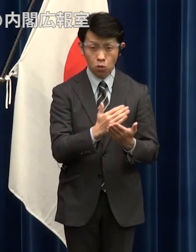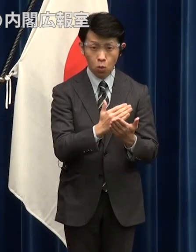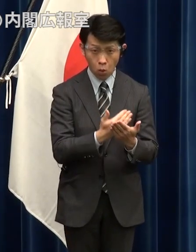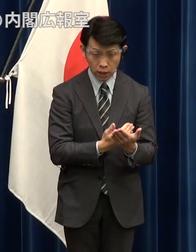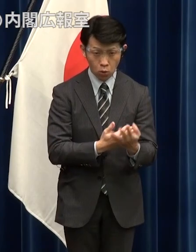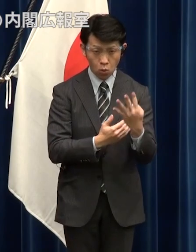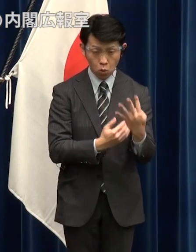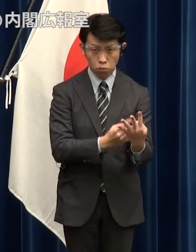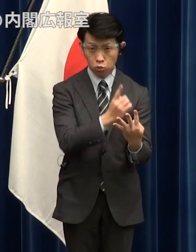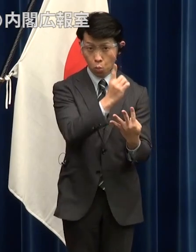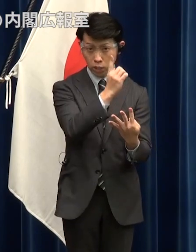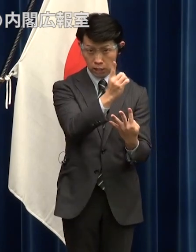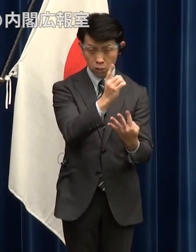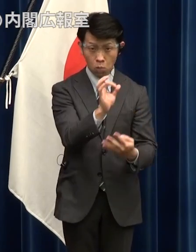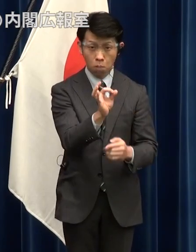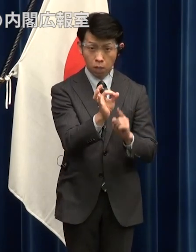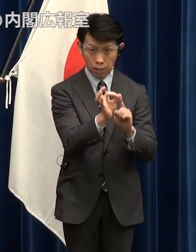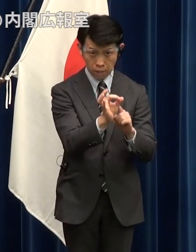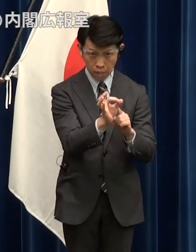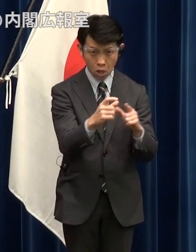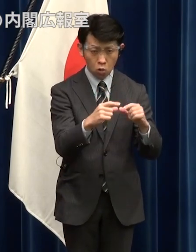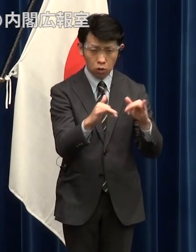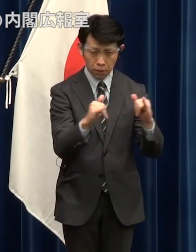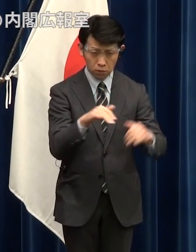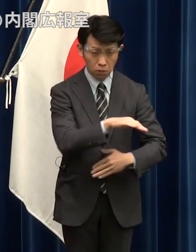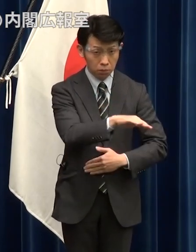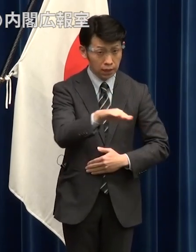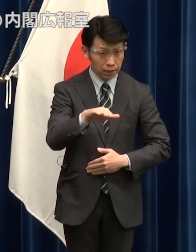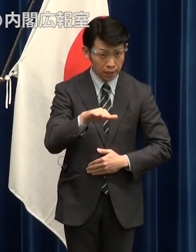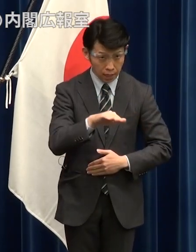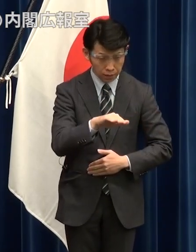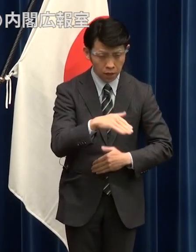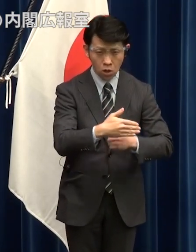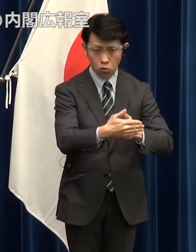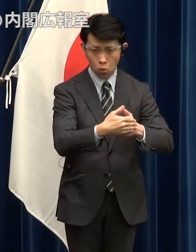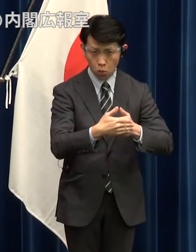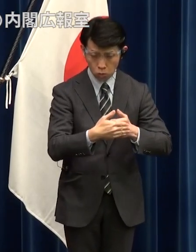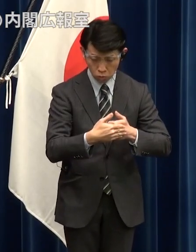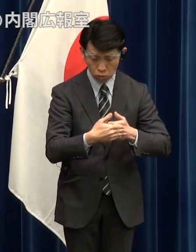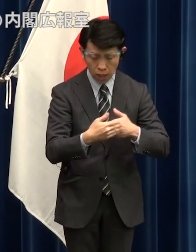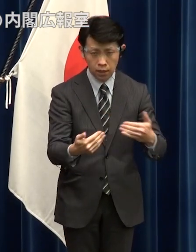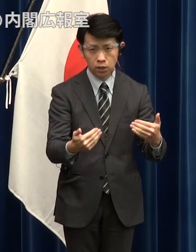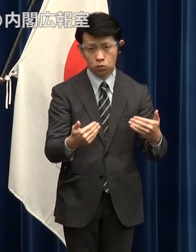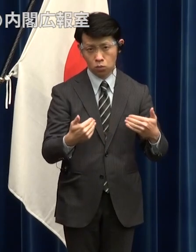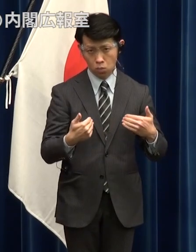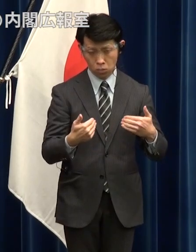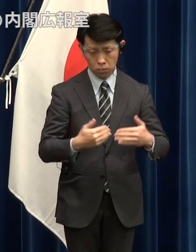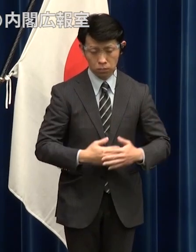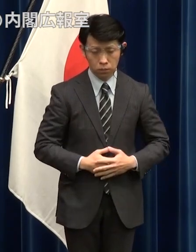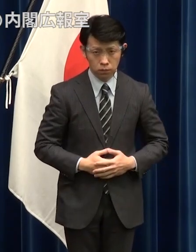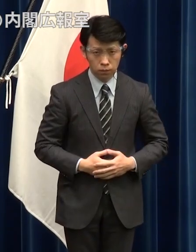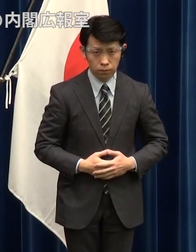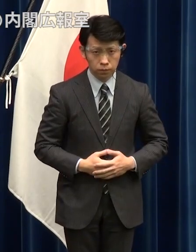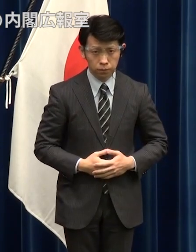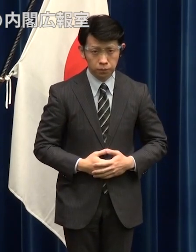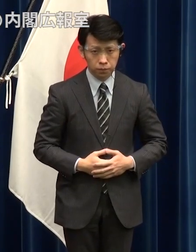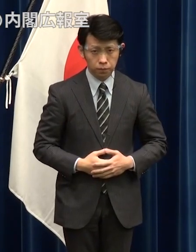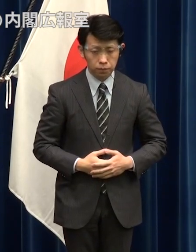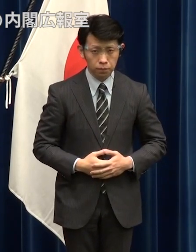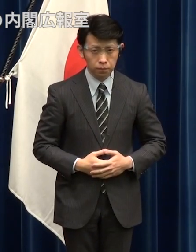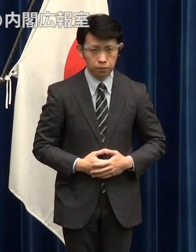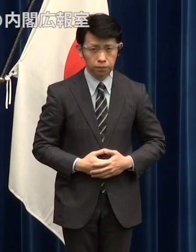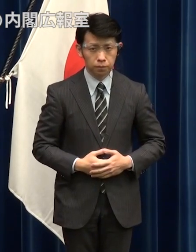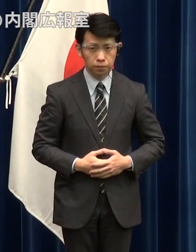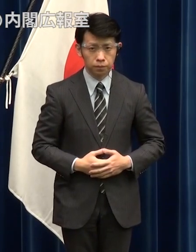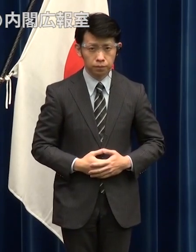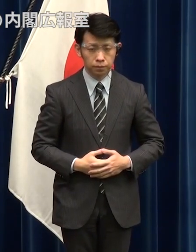分の1について国民の皆様にご協力をいただくことを考えています